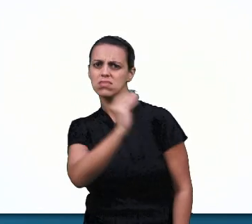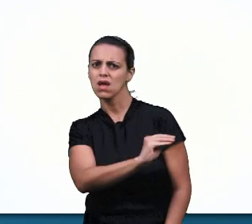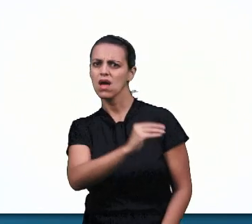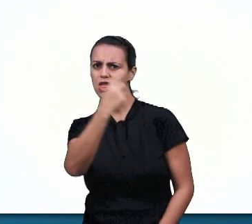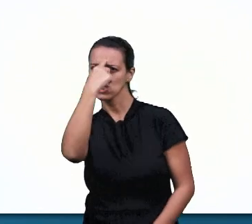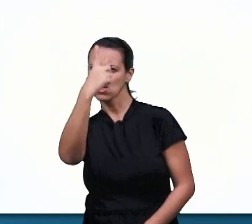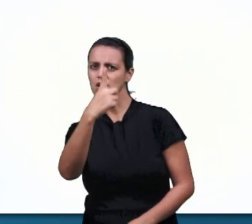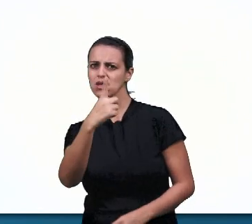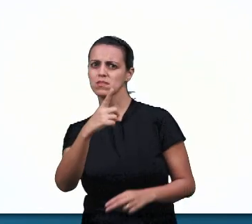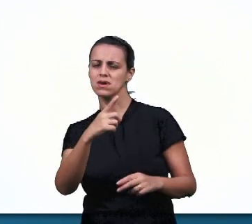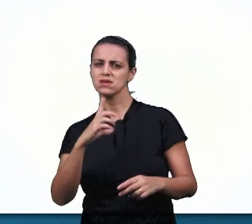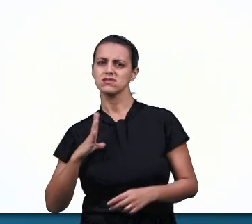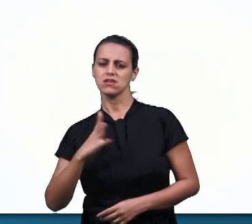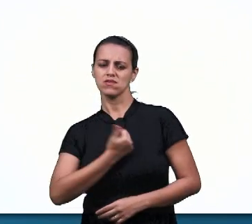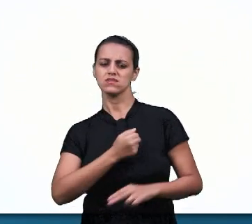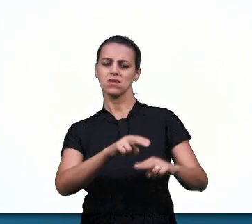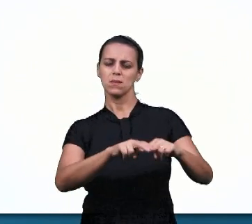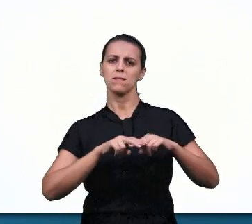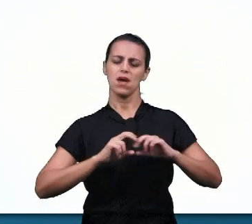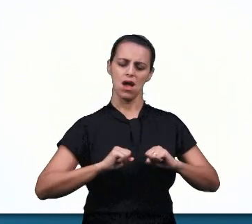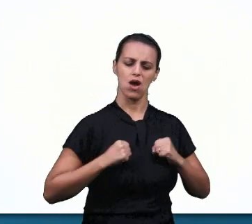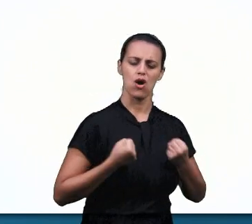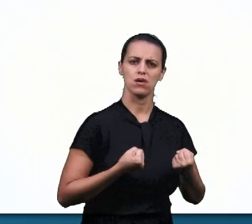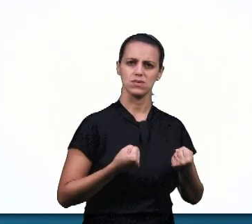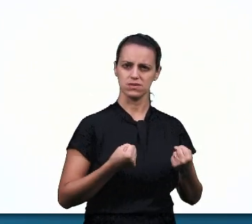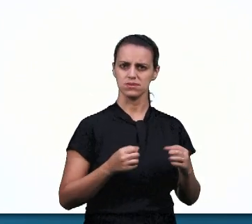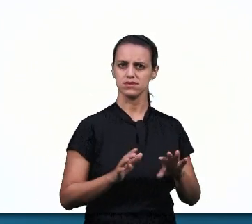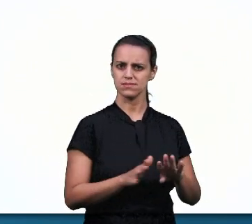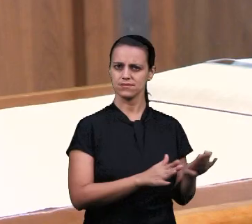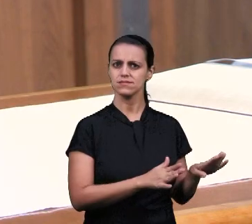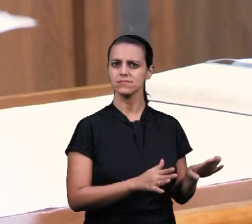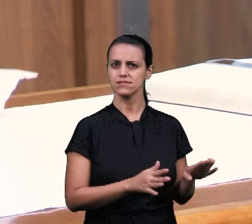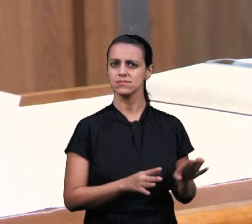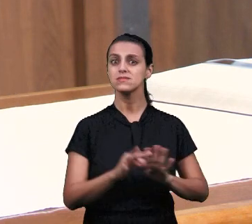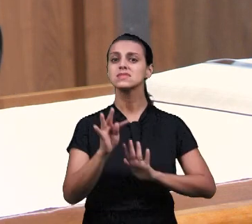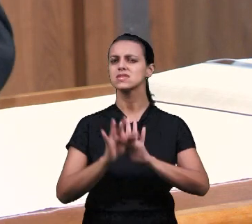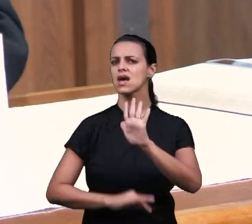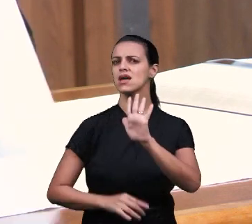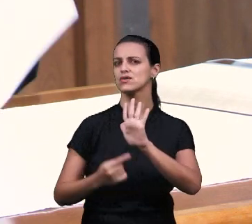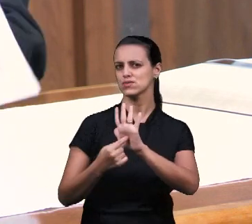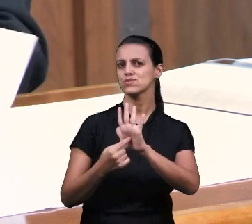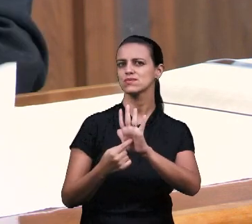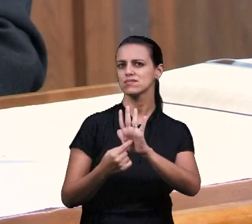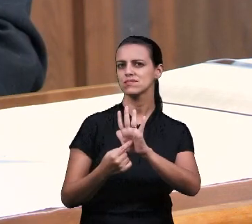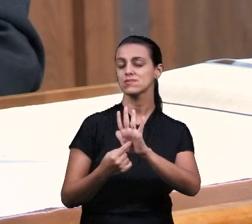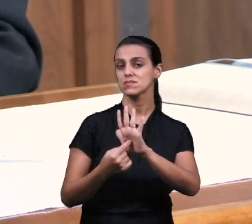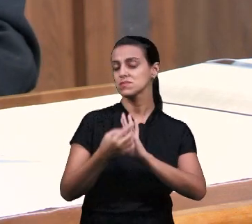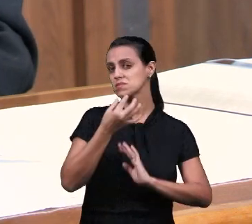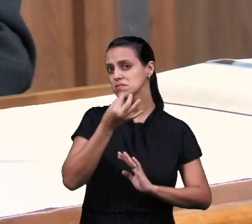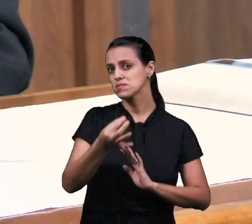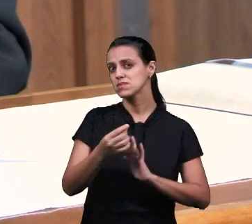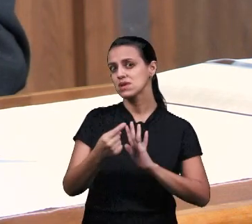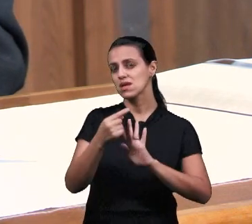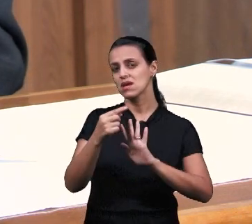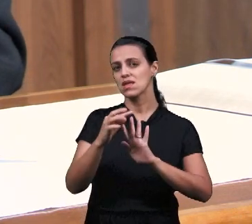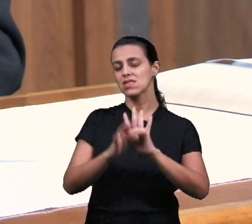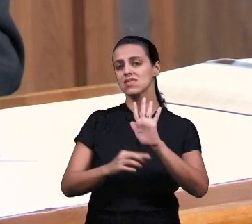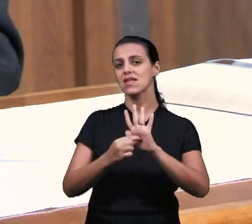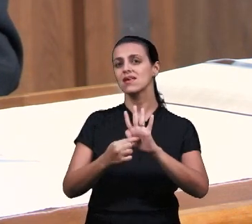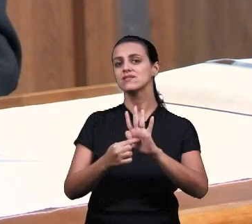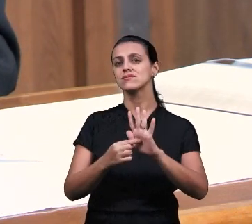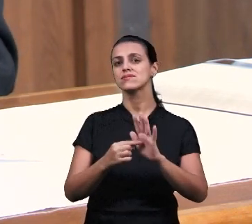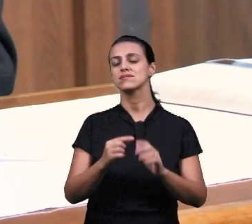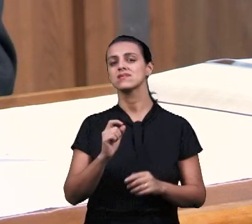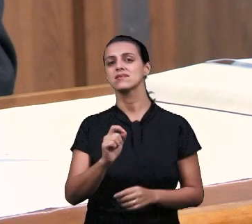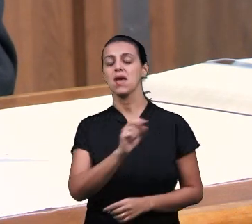œuvres. Nous allons maintenant à la citation de ce texte biblique qui annule la question du dogme